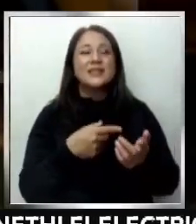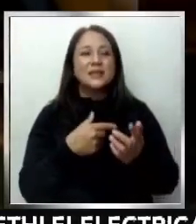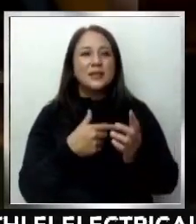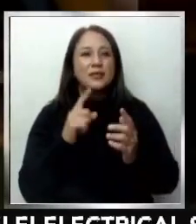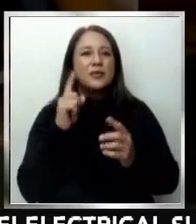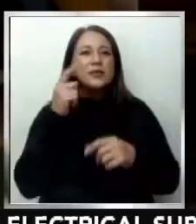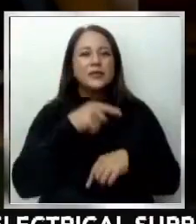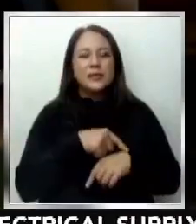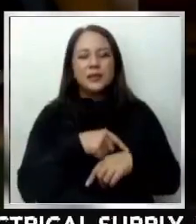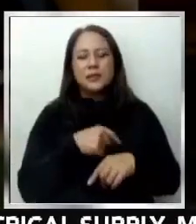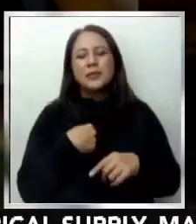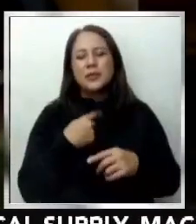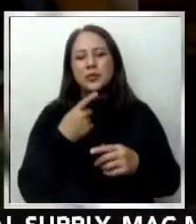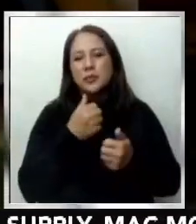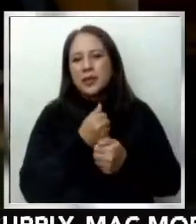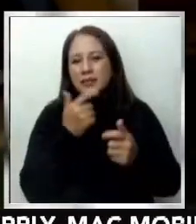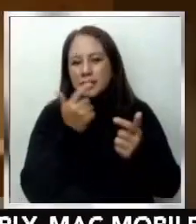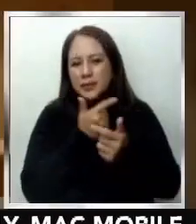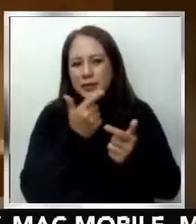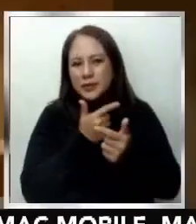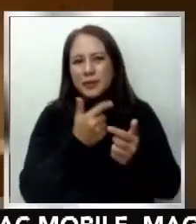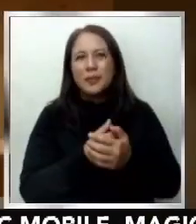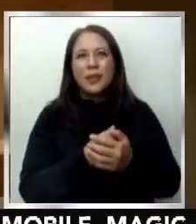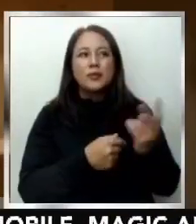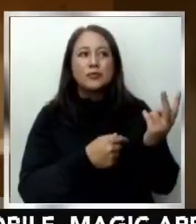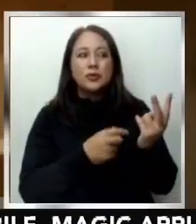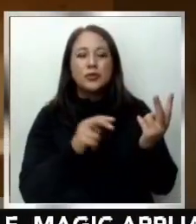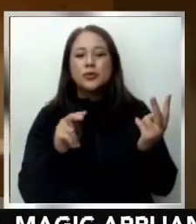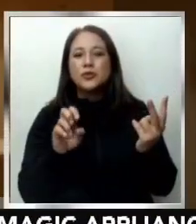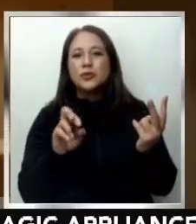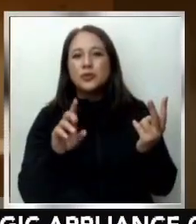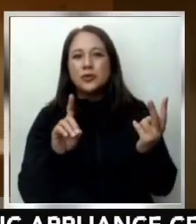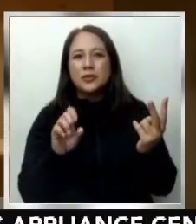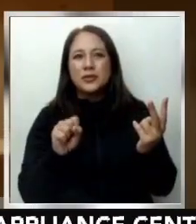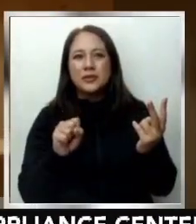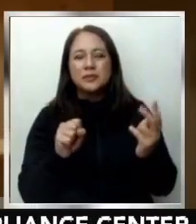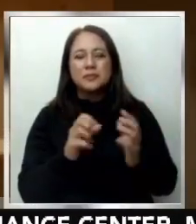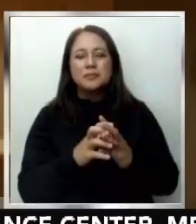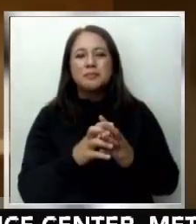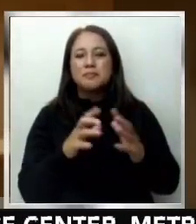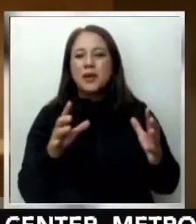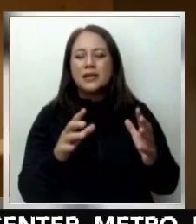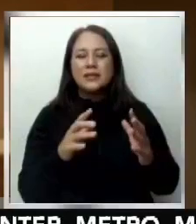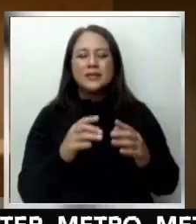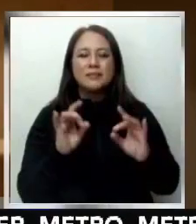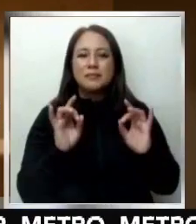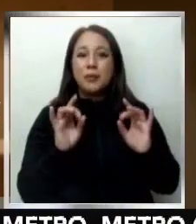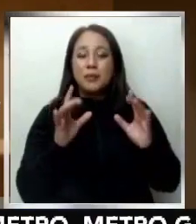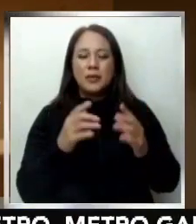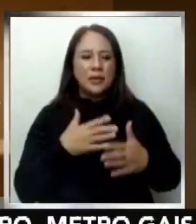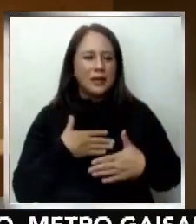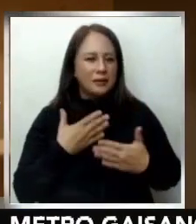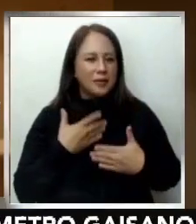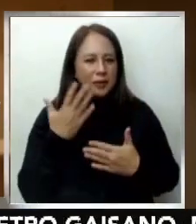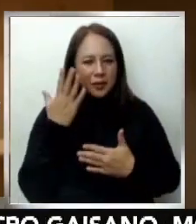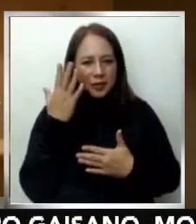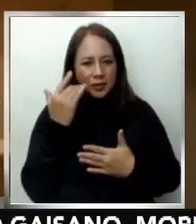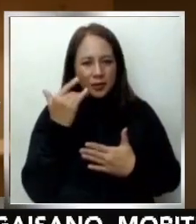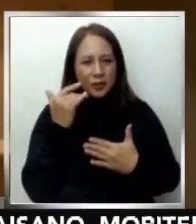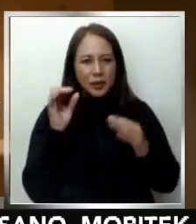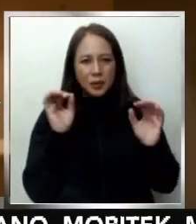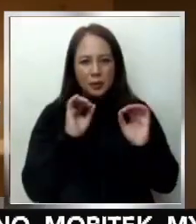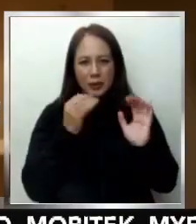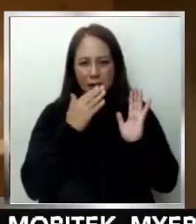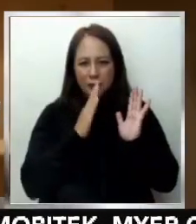Presents. Tapos, it's about two nerds, basically. Sobrang gaan and masaya lang kasi walang bad energy. Parang